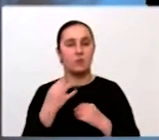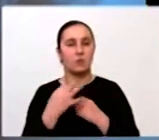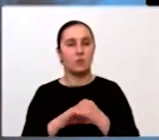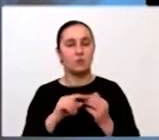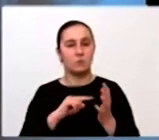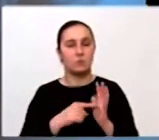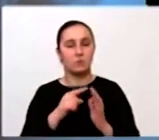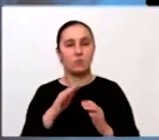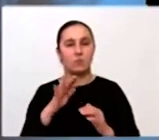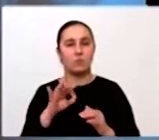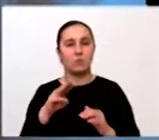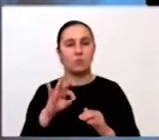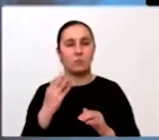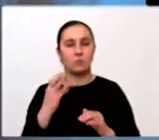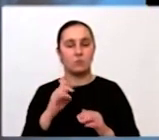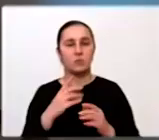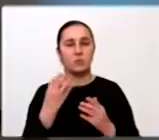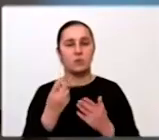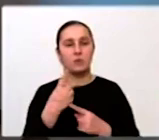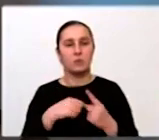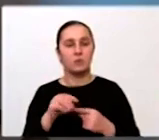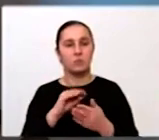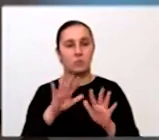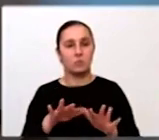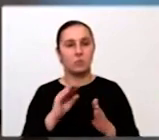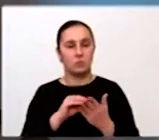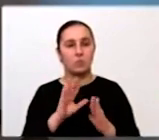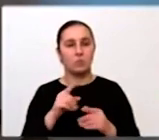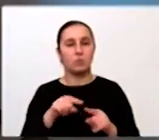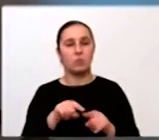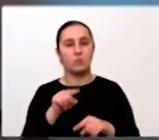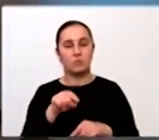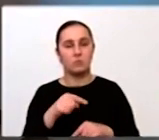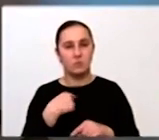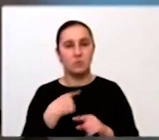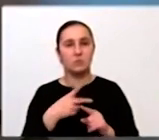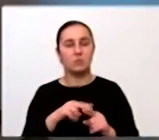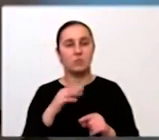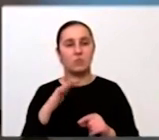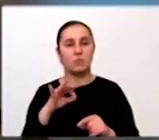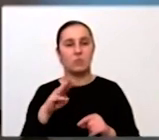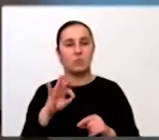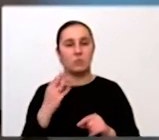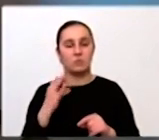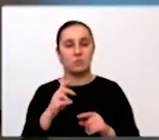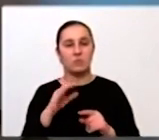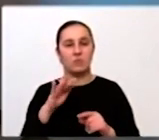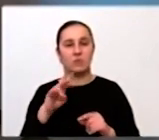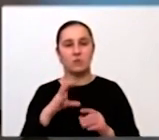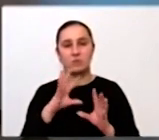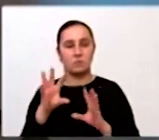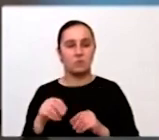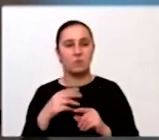oxirgi nuqtamizga Photoshopni yana joyiga qaytarib qo'yamiz. Bu yerda biz, demak, Photoshopdan flashga